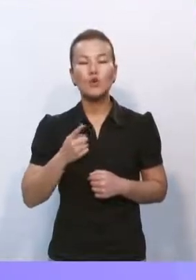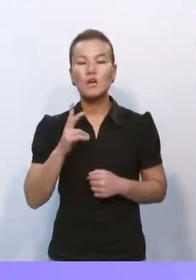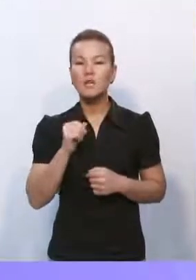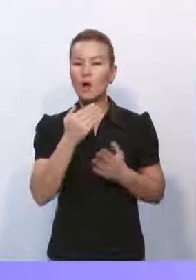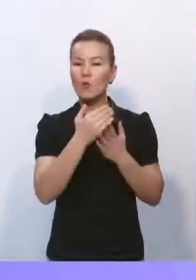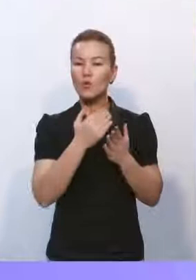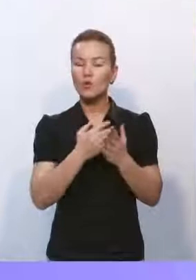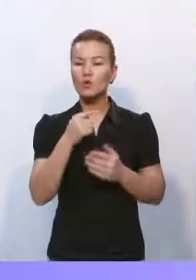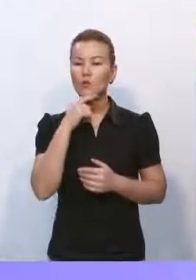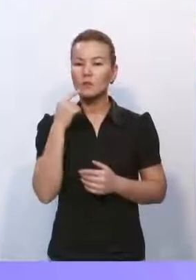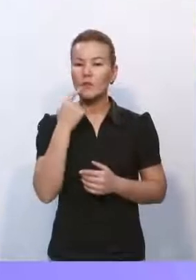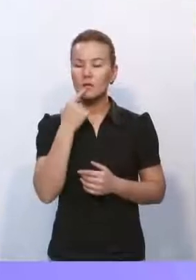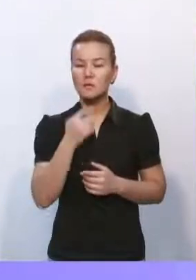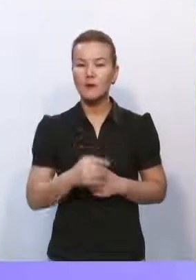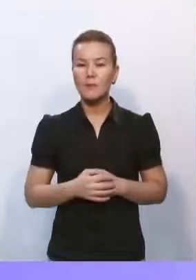уроке русского языка?